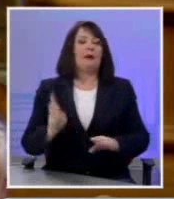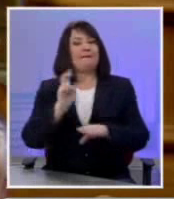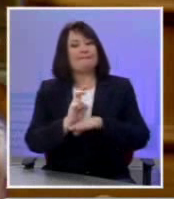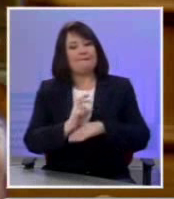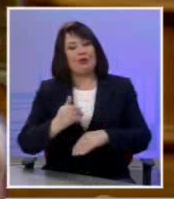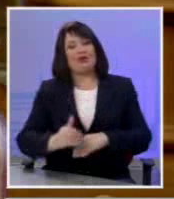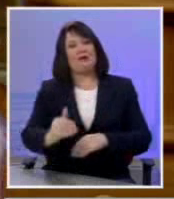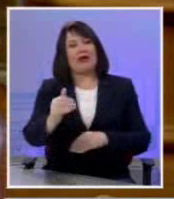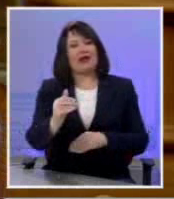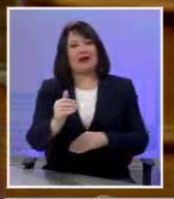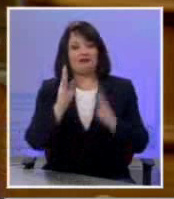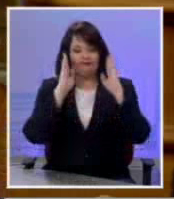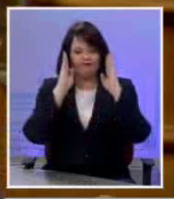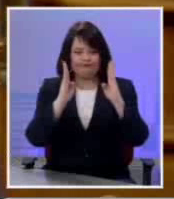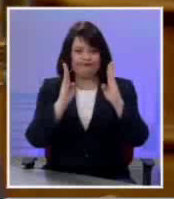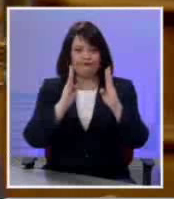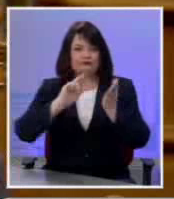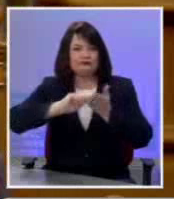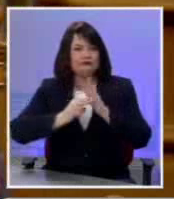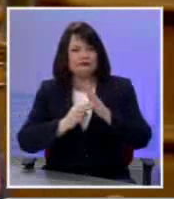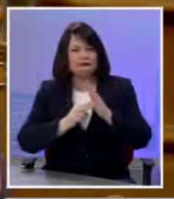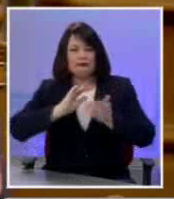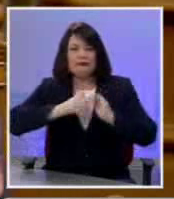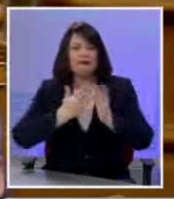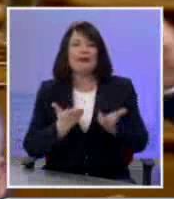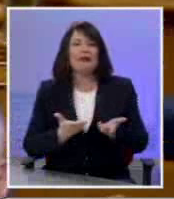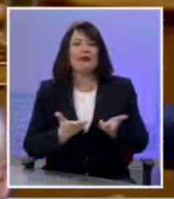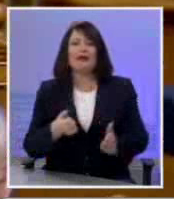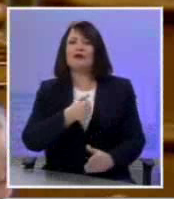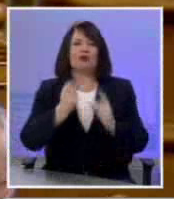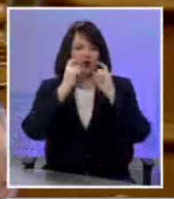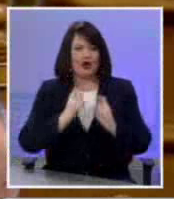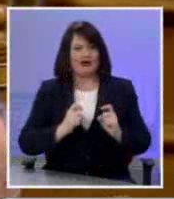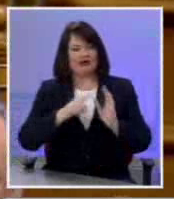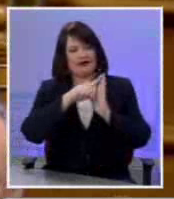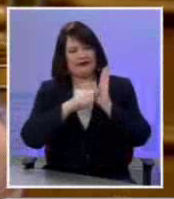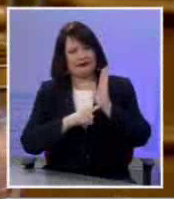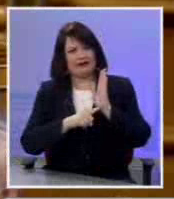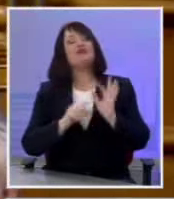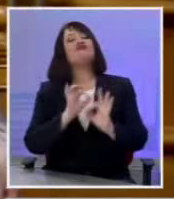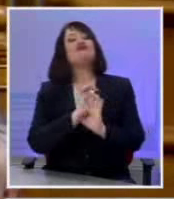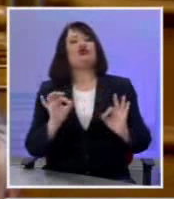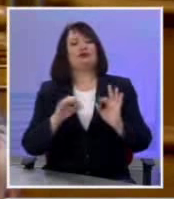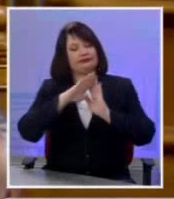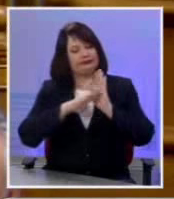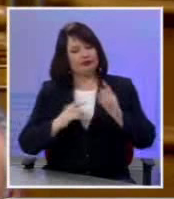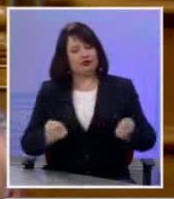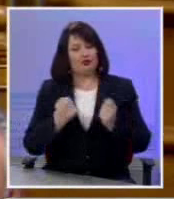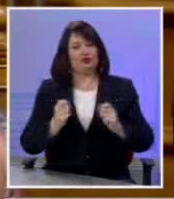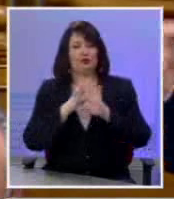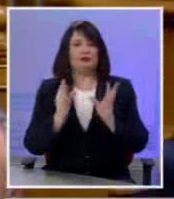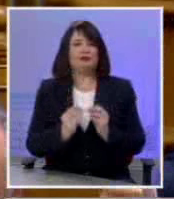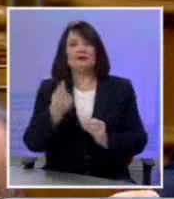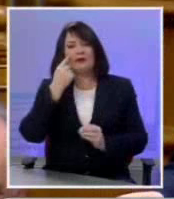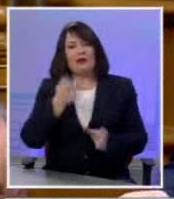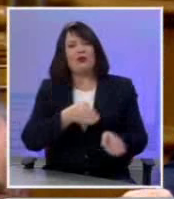εκεί που θα πρέπει να επικεντρώσουμε πλέον την προσοχή μας, δεν είναι στις υποχρεώσεις που υποτίθεται δεν τηρούμε, τις τηρούμε εμείς τις υποχρεώσεις μας, να δούμε τι γίνεται